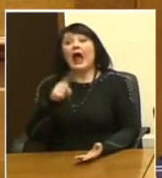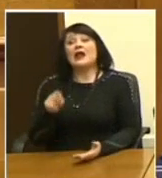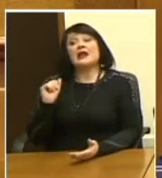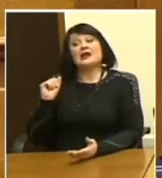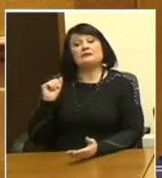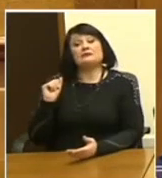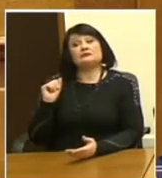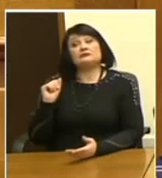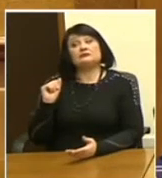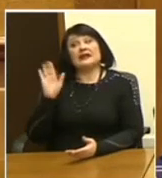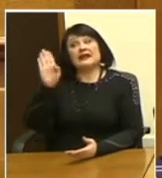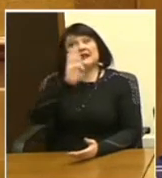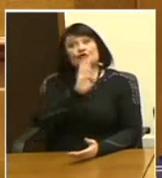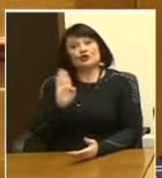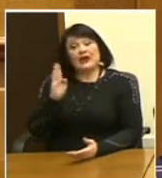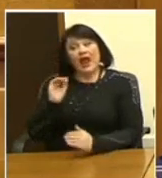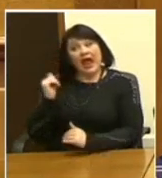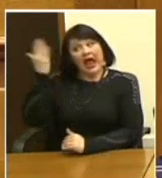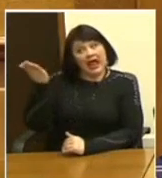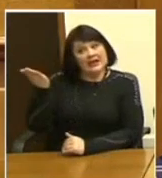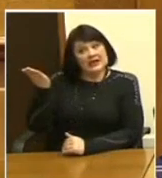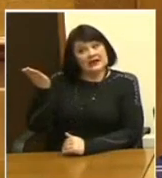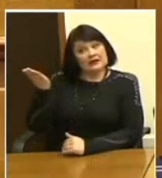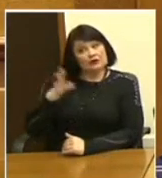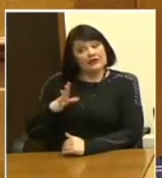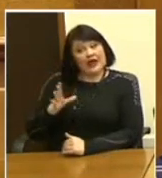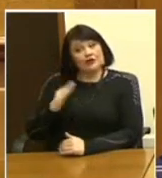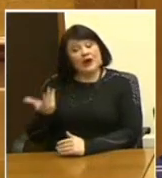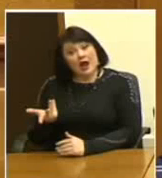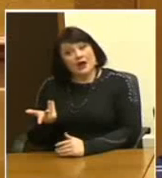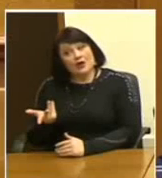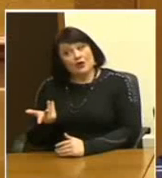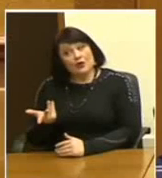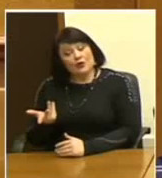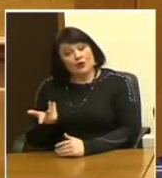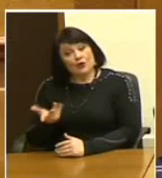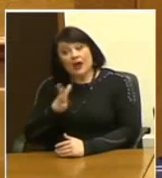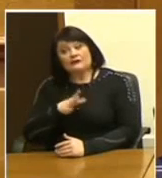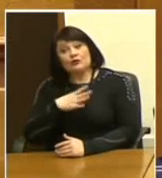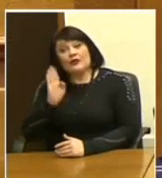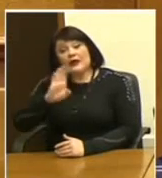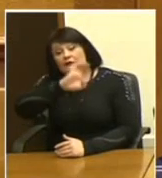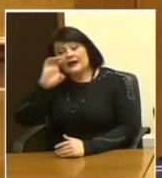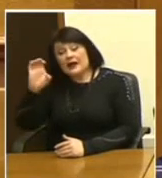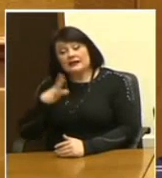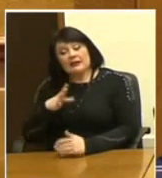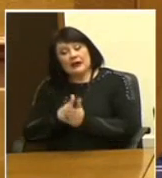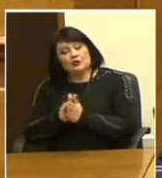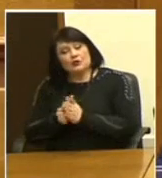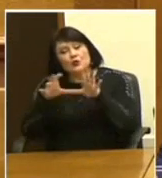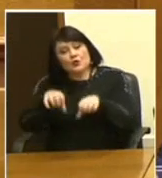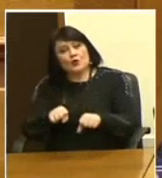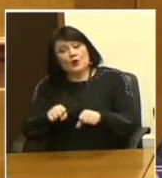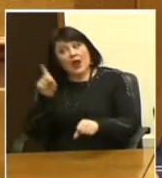στη γειτονιά της, με άλλες βλέψεις και άλλες επιδιώξεις στην περιοχή των Βαλκανίων. Ή